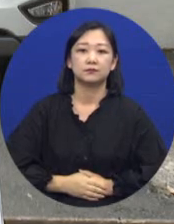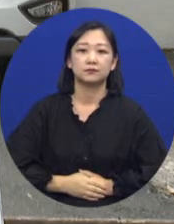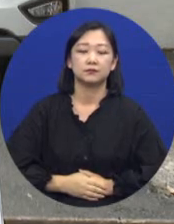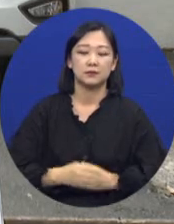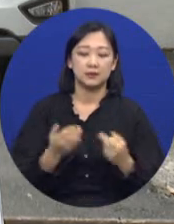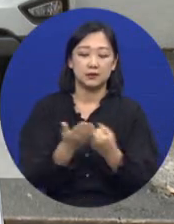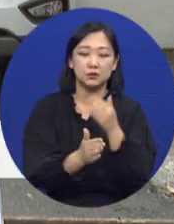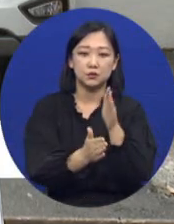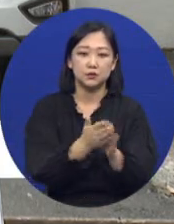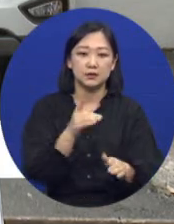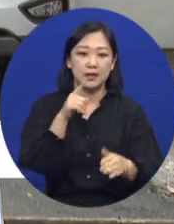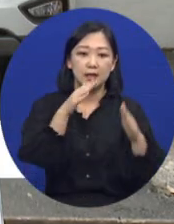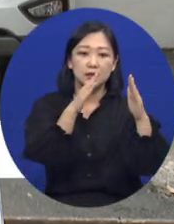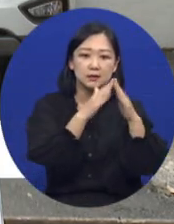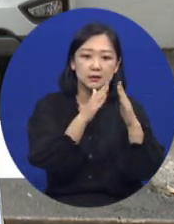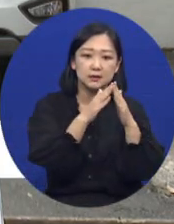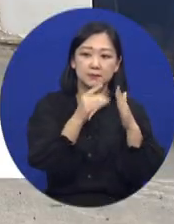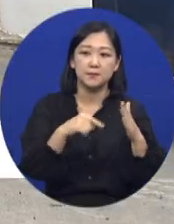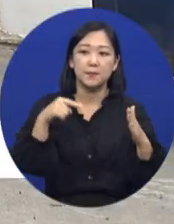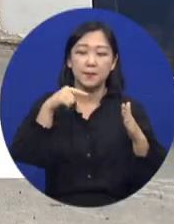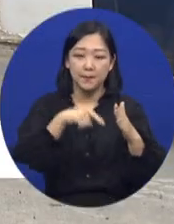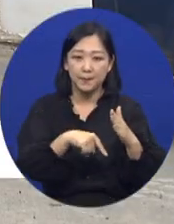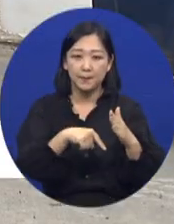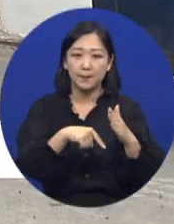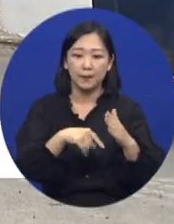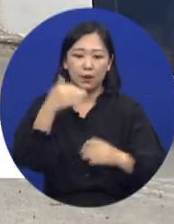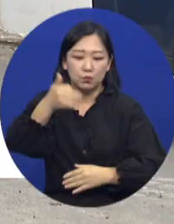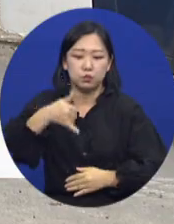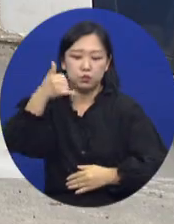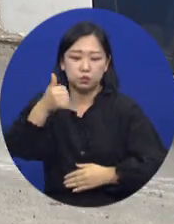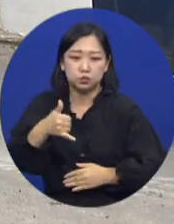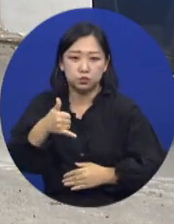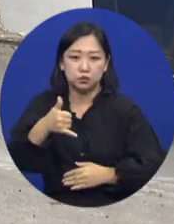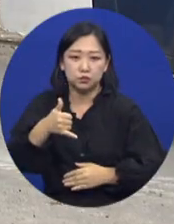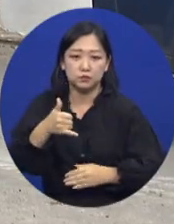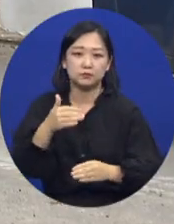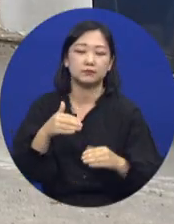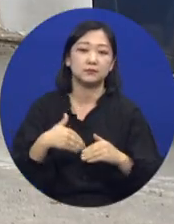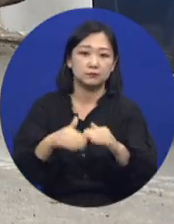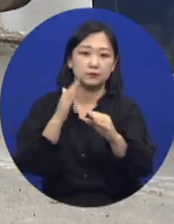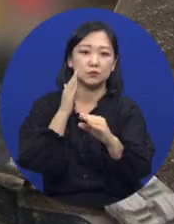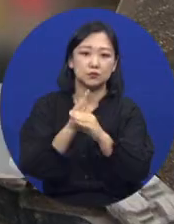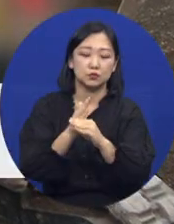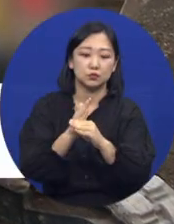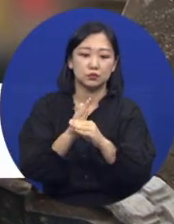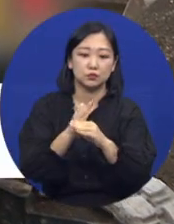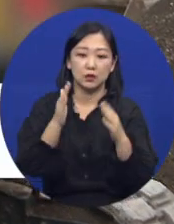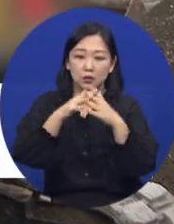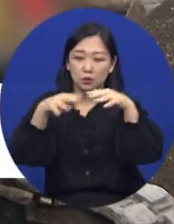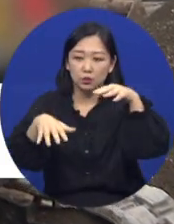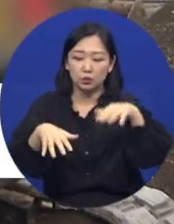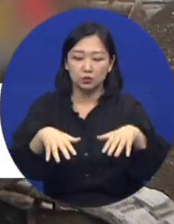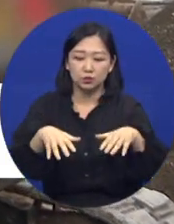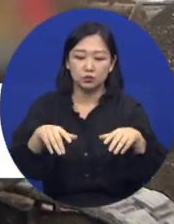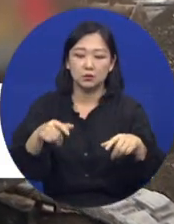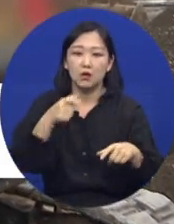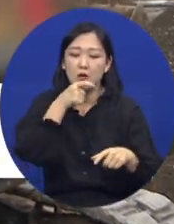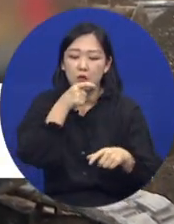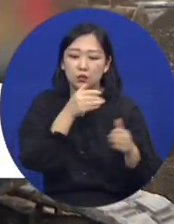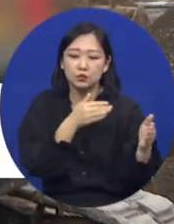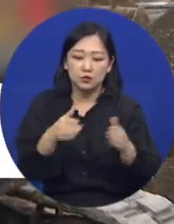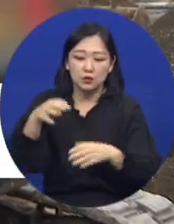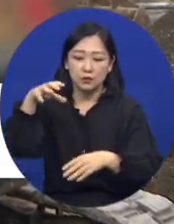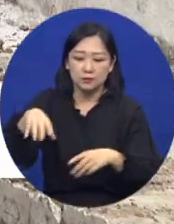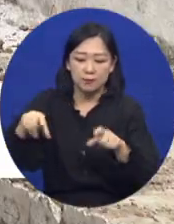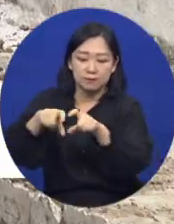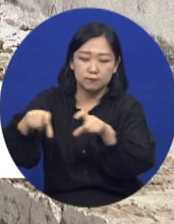제주 시내 한 주택가에서 도로를 파헤치는 공사가 진행되고 있습니다. 이 동네에서 하수 처리장까지 연결되는